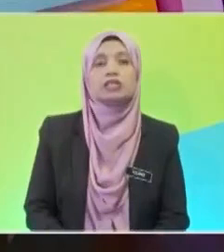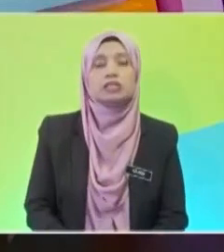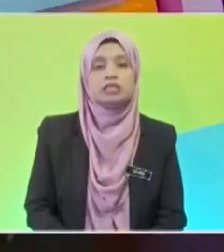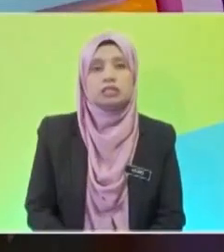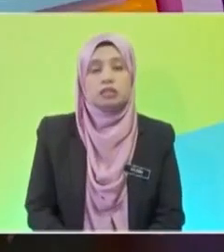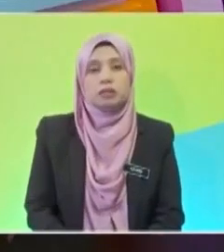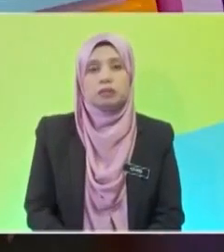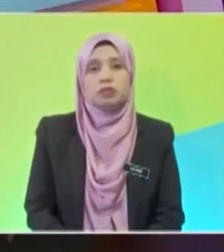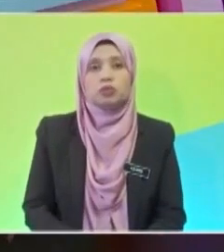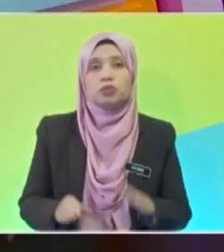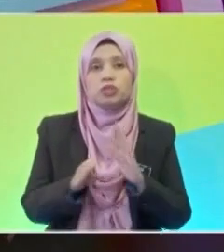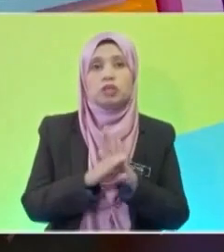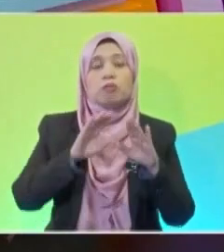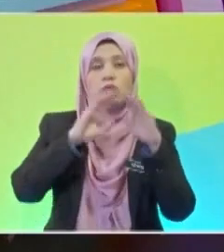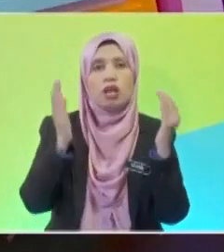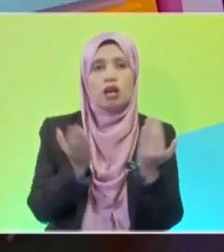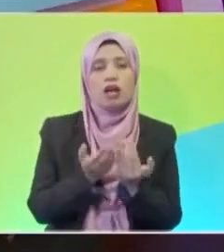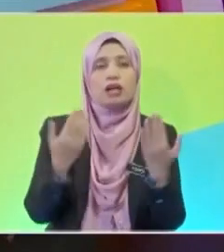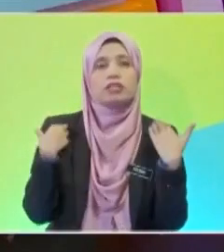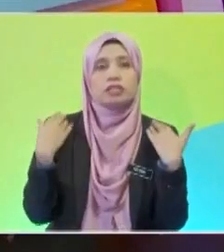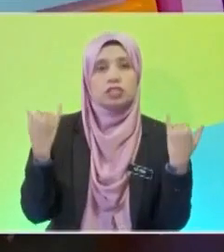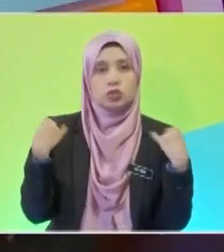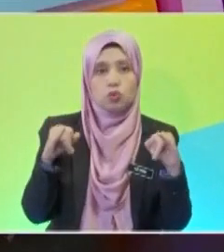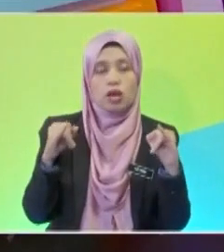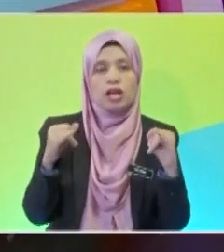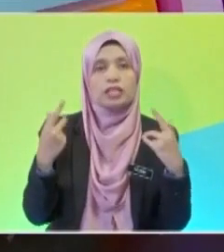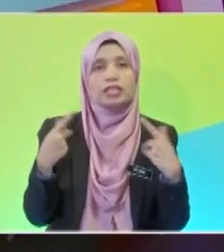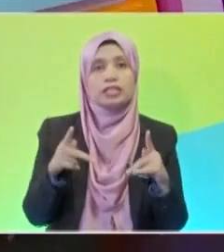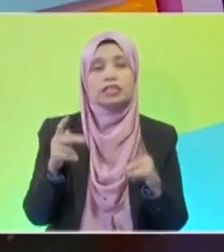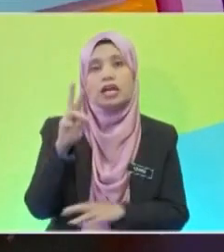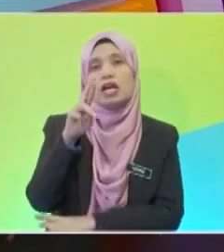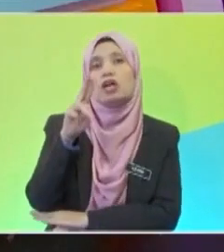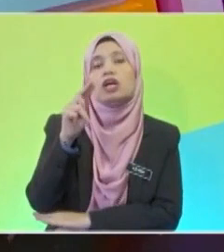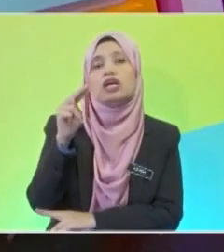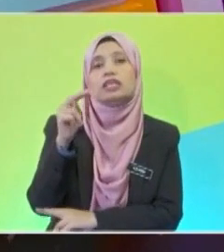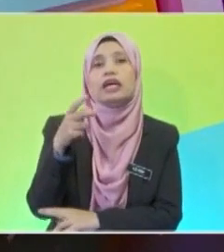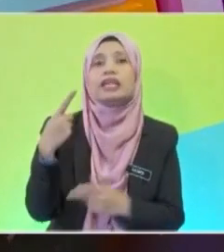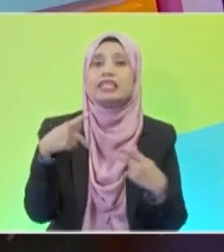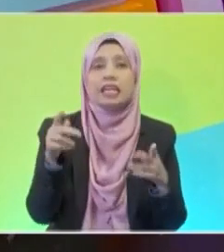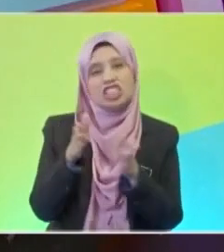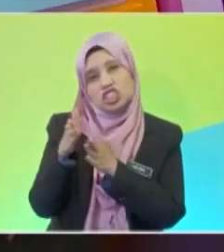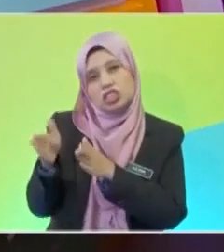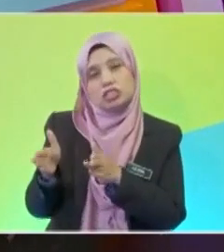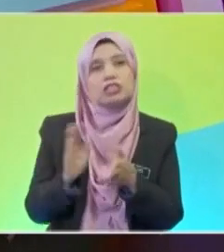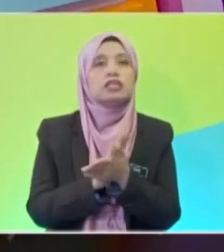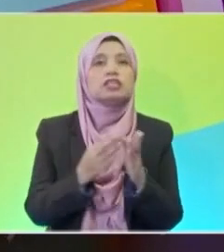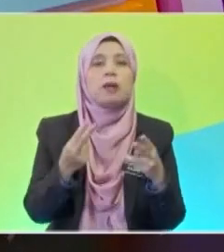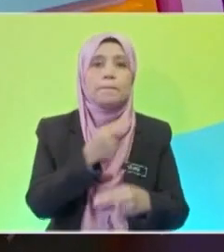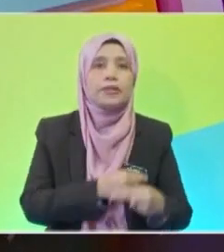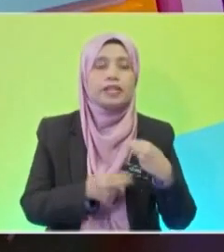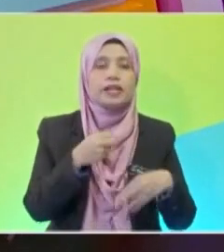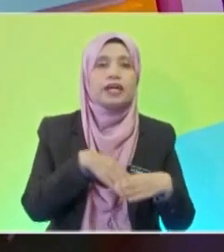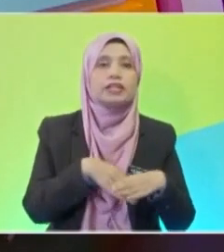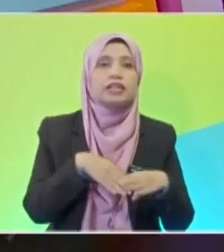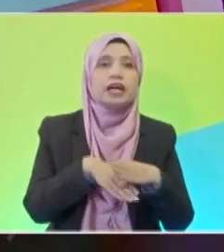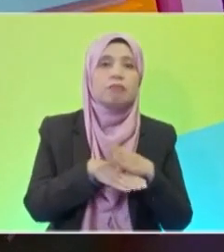Dalam kelab macam kelab bola, dia ada jual kedai runcit kan? Dia memang ada. Jadi perniagaan dalam kedai runcit tu kita